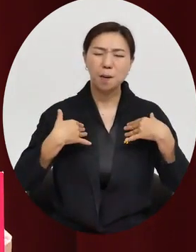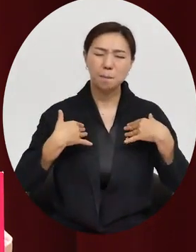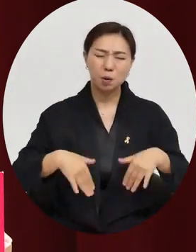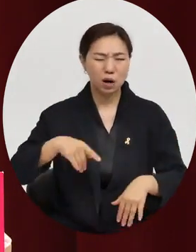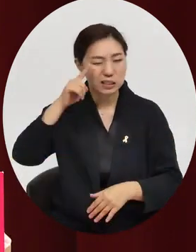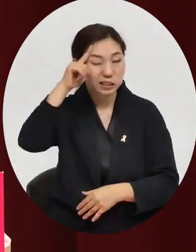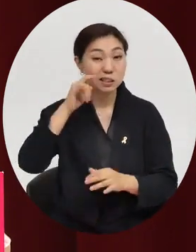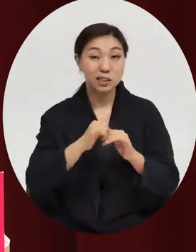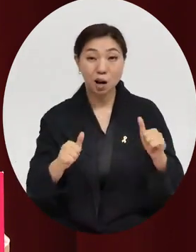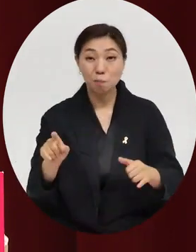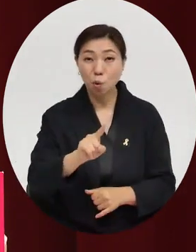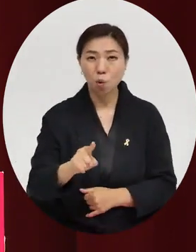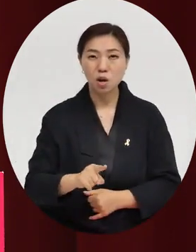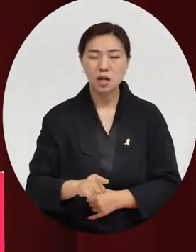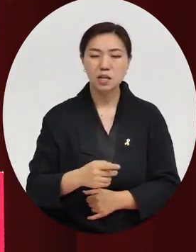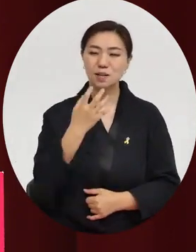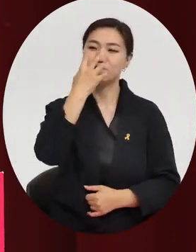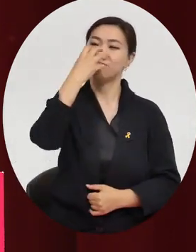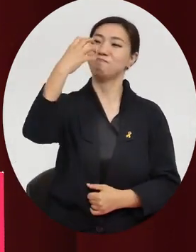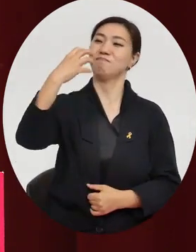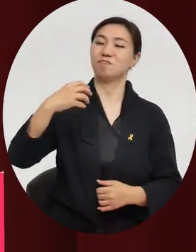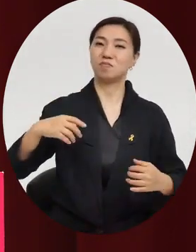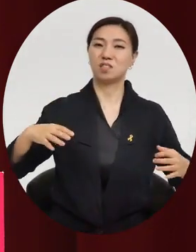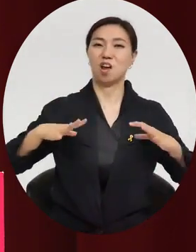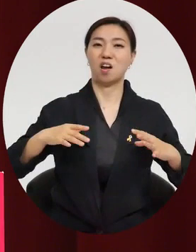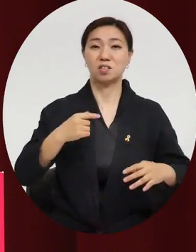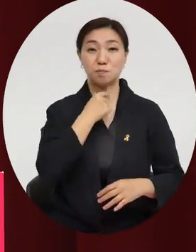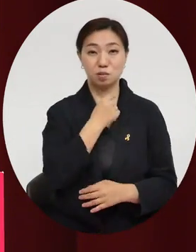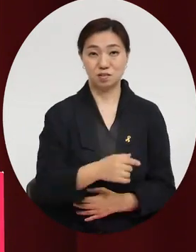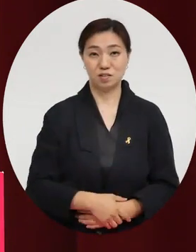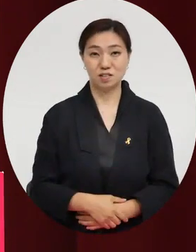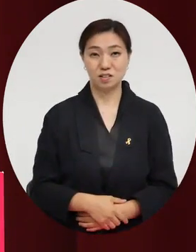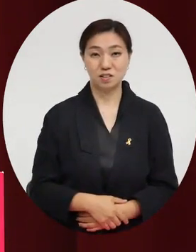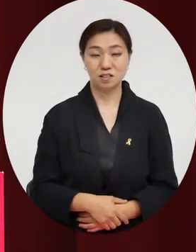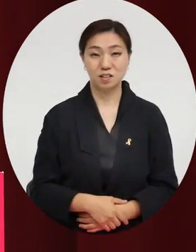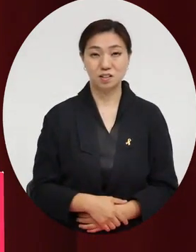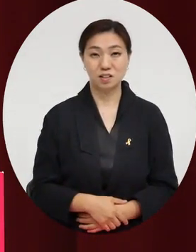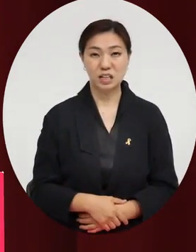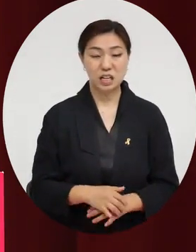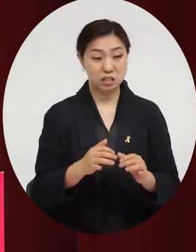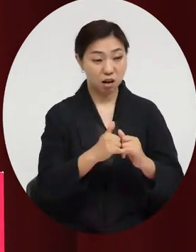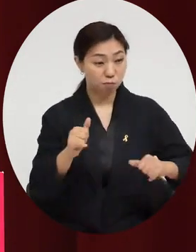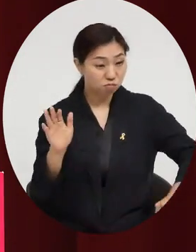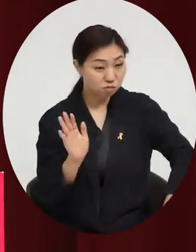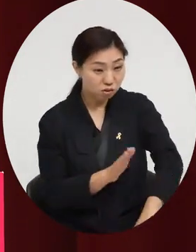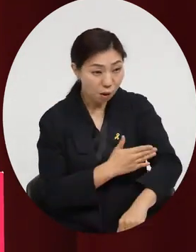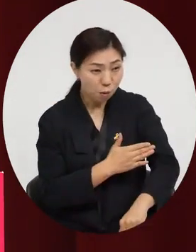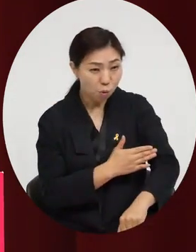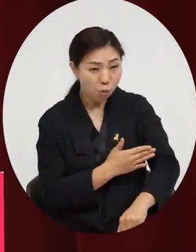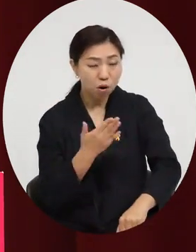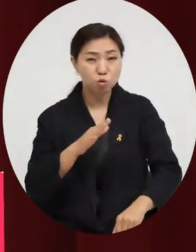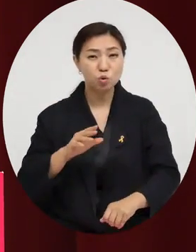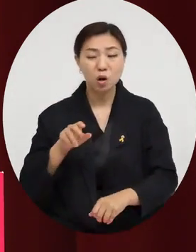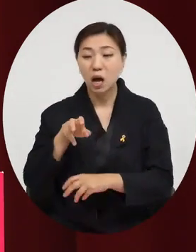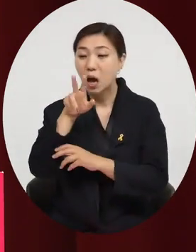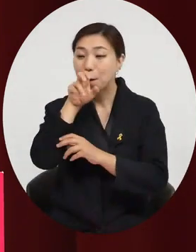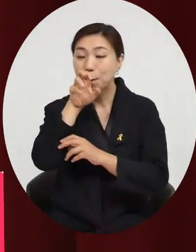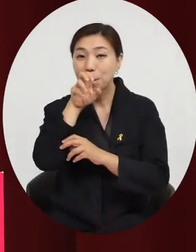사람들은 다 잘나고 싶어서 피곤한 거예요. 뭐 사람이 아무리 못해도 다람쥐보다 낫나 안